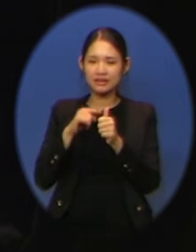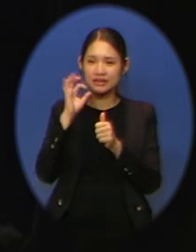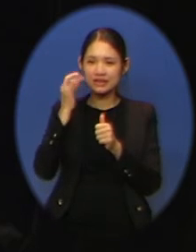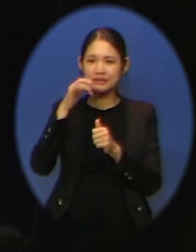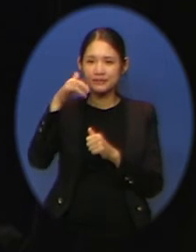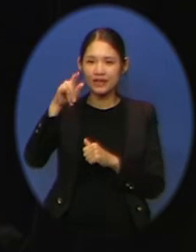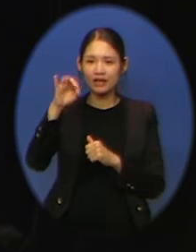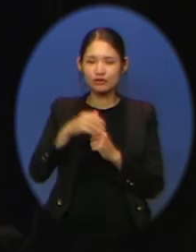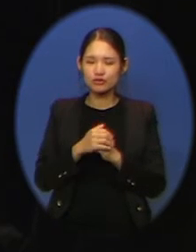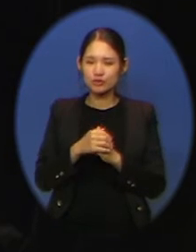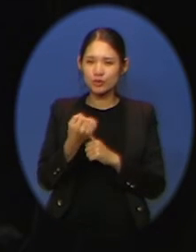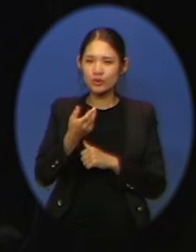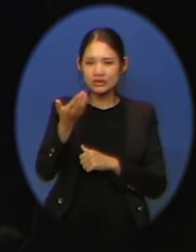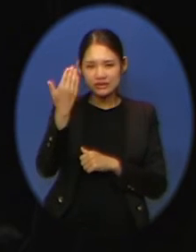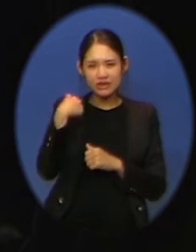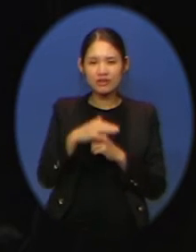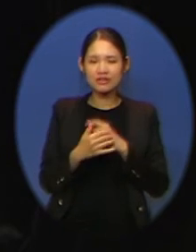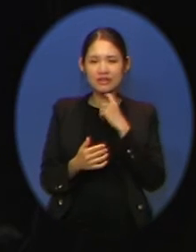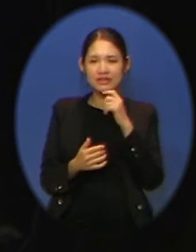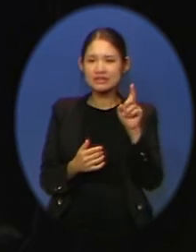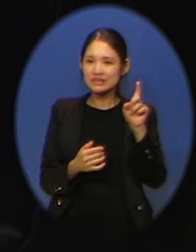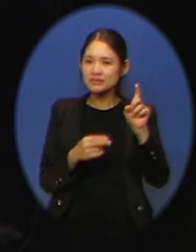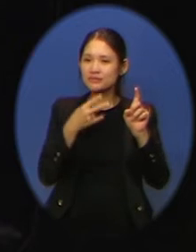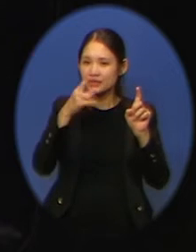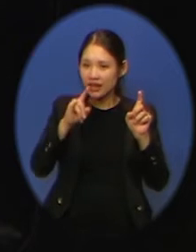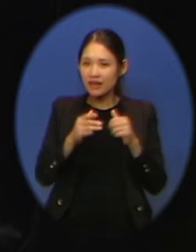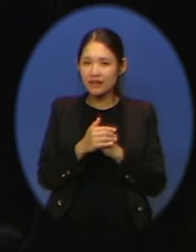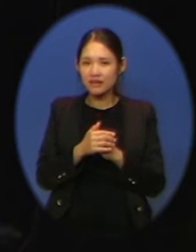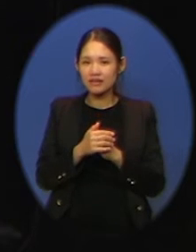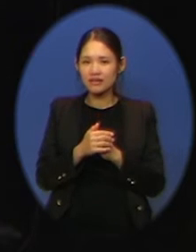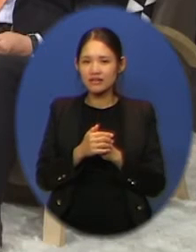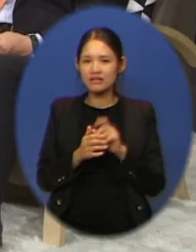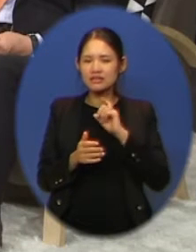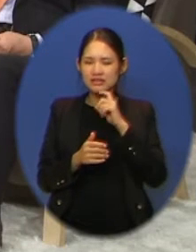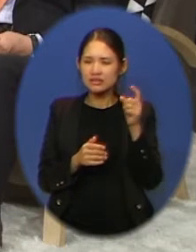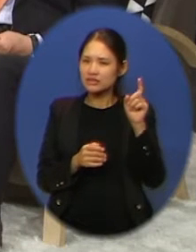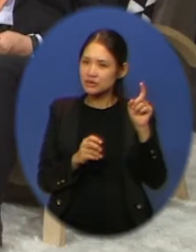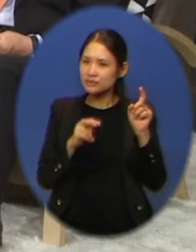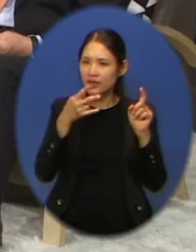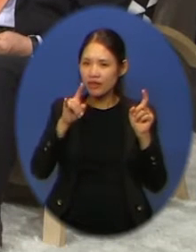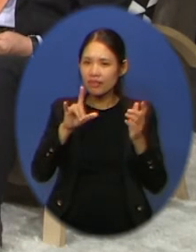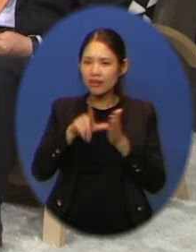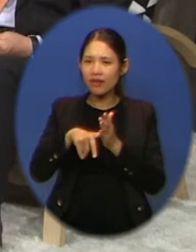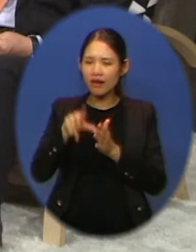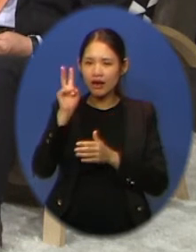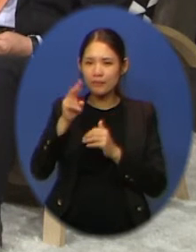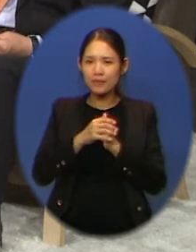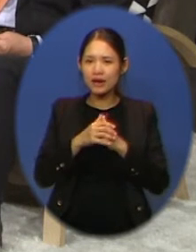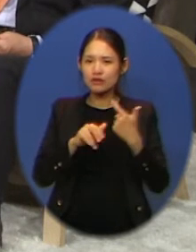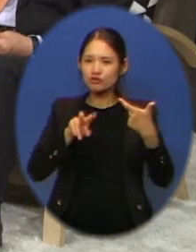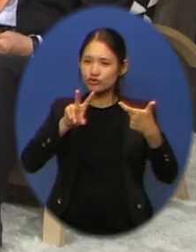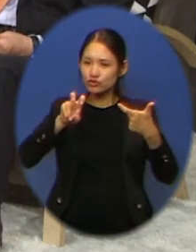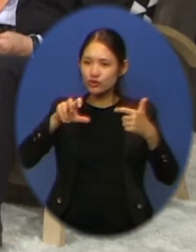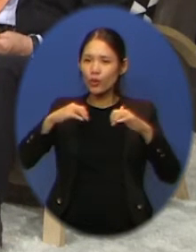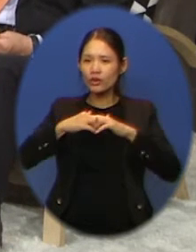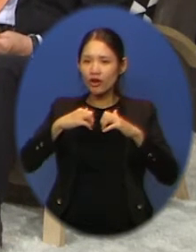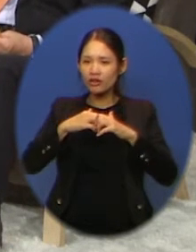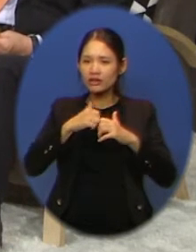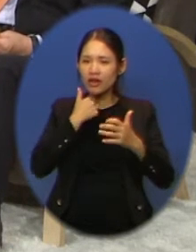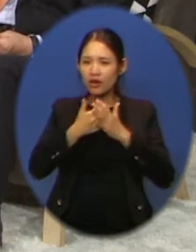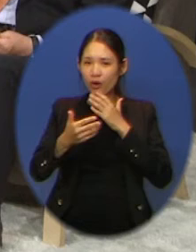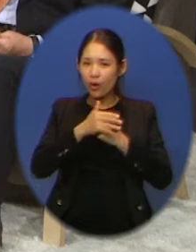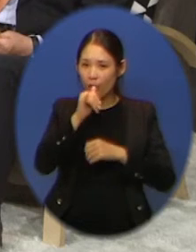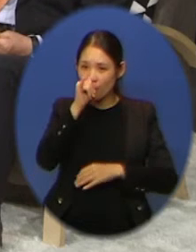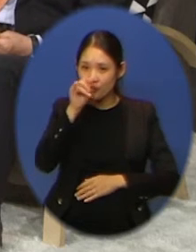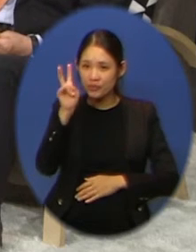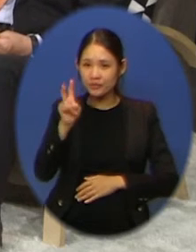어릴 10대 김창준. 10대 김창준 6.25를 겪은 김창준 아닙니까? 그렇죠. 예, 그때 얘기를 좀